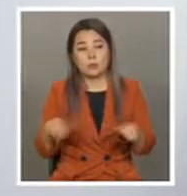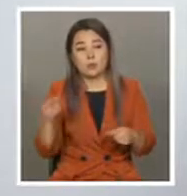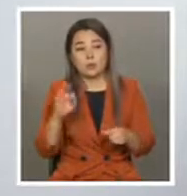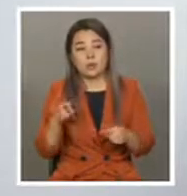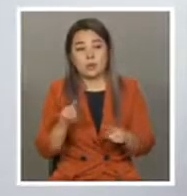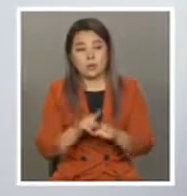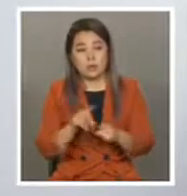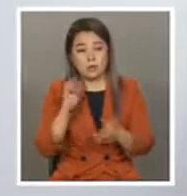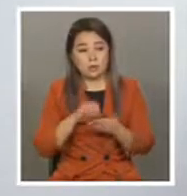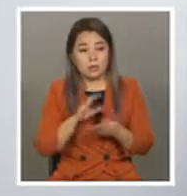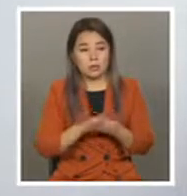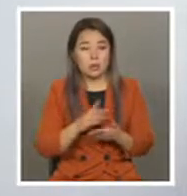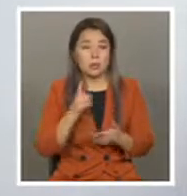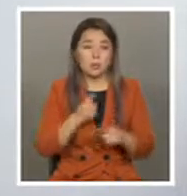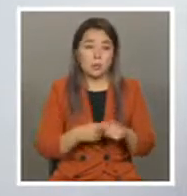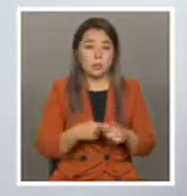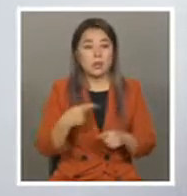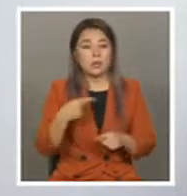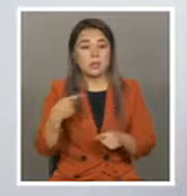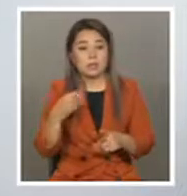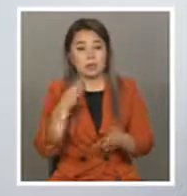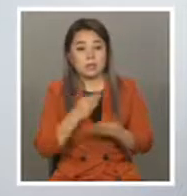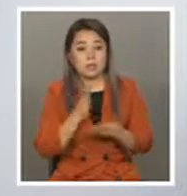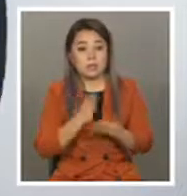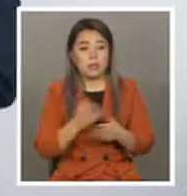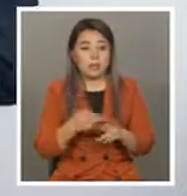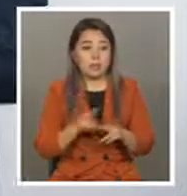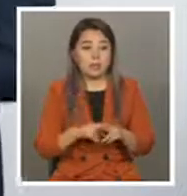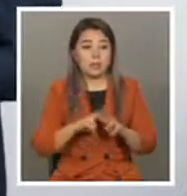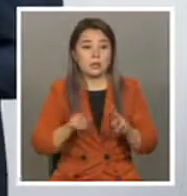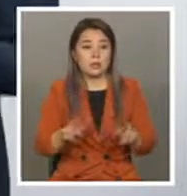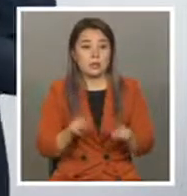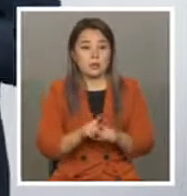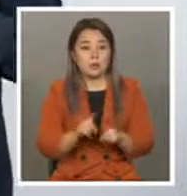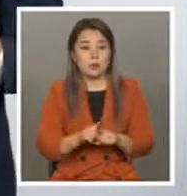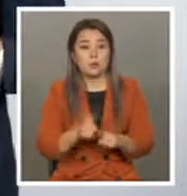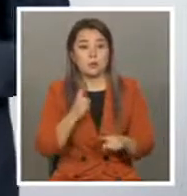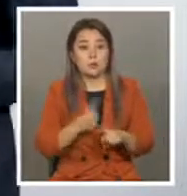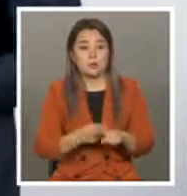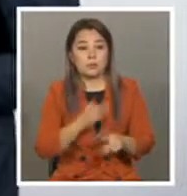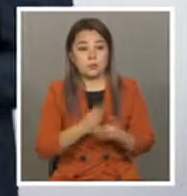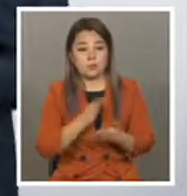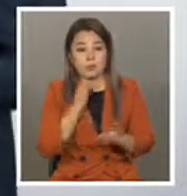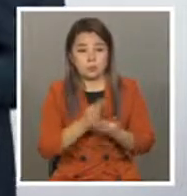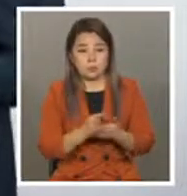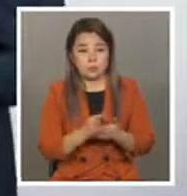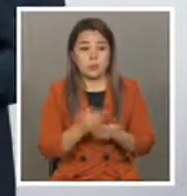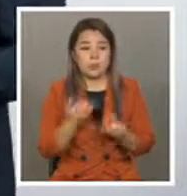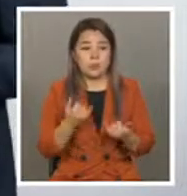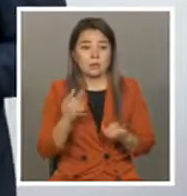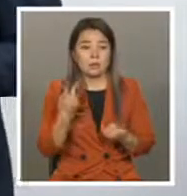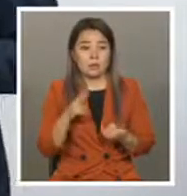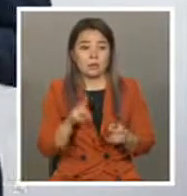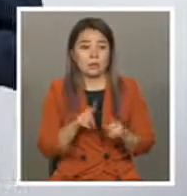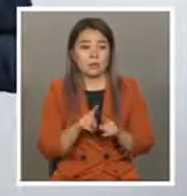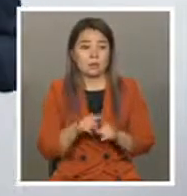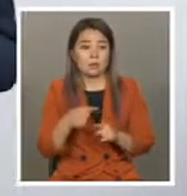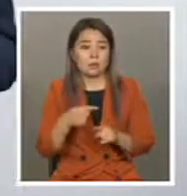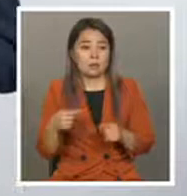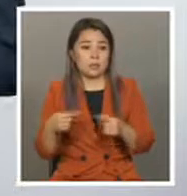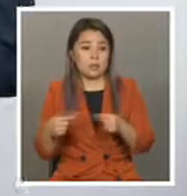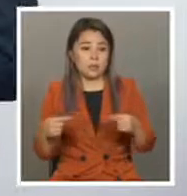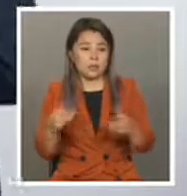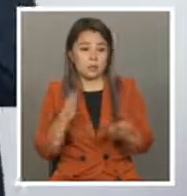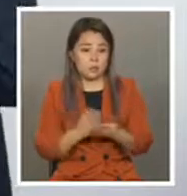олар оң немесе теріс болады. Олар екеуі де оң болуы мүмкін, яғни плюс таңбалсандар, екеуі де теріс болуы мүмкін, минус